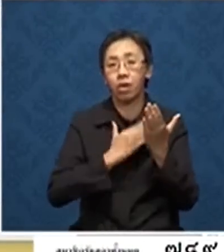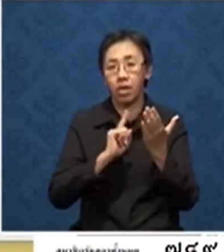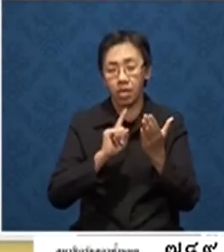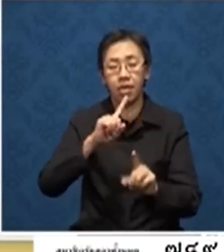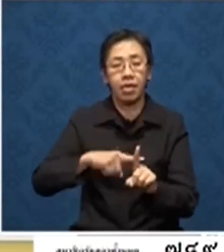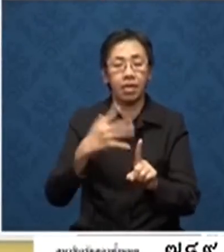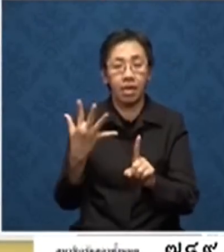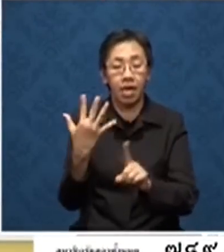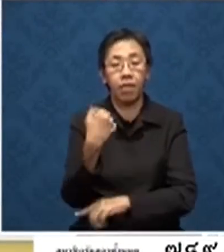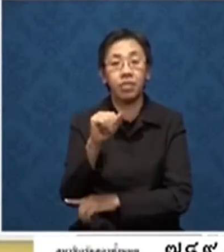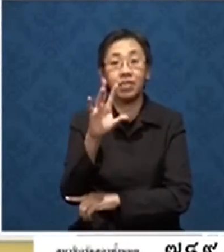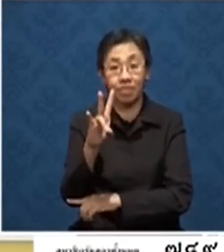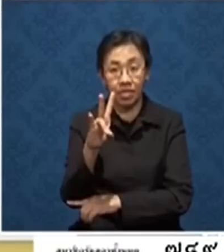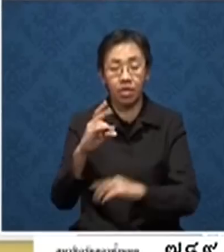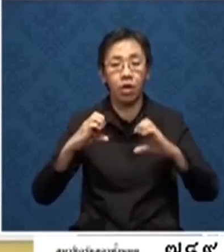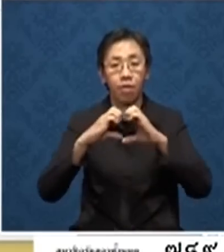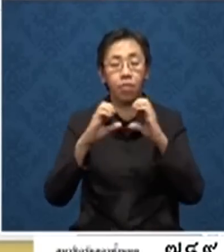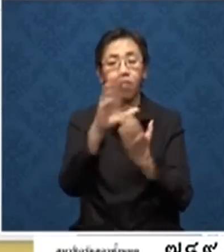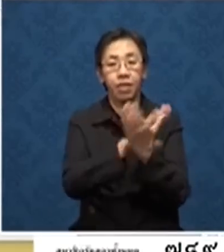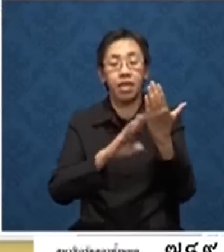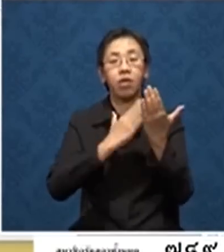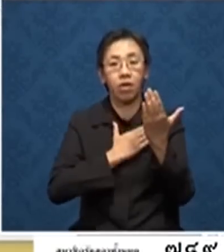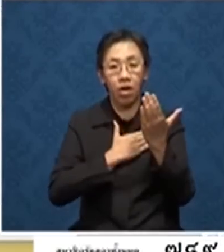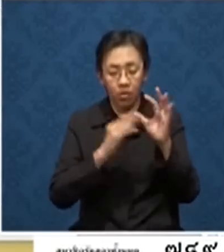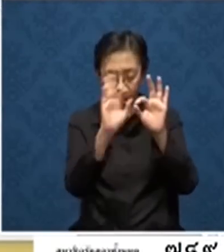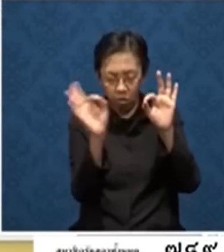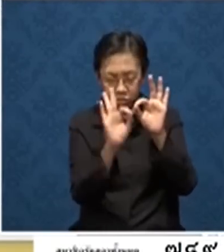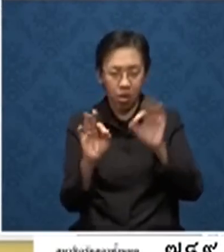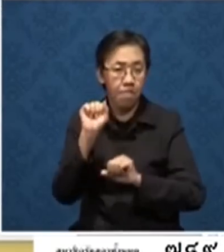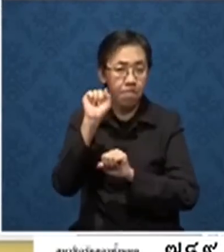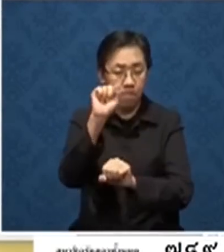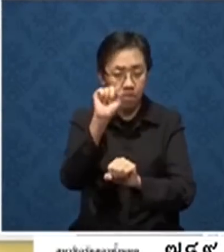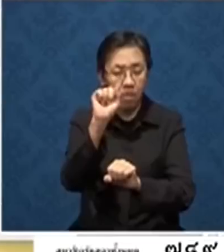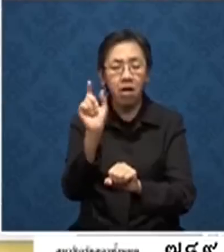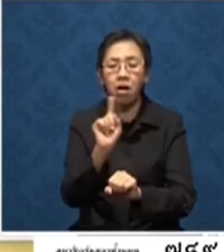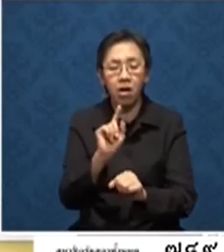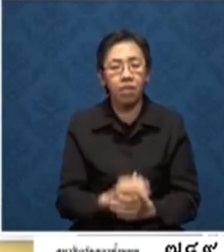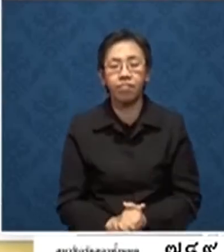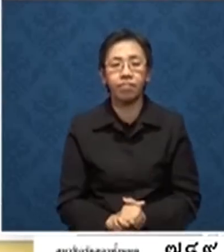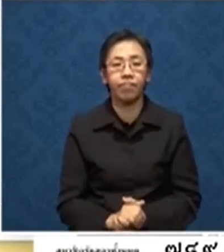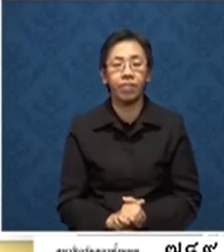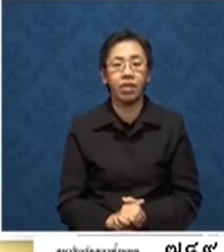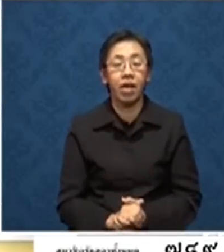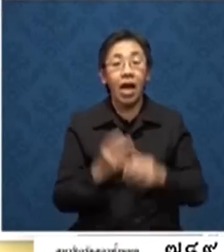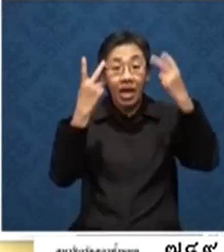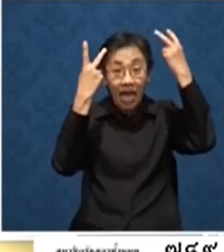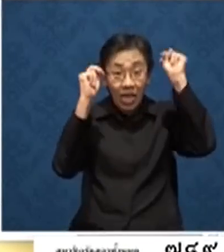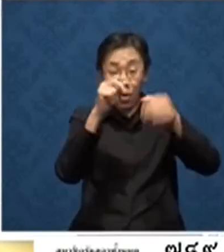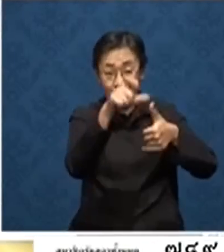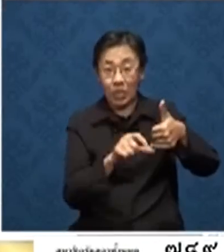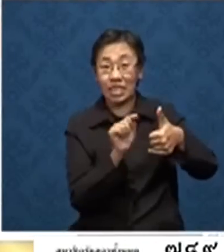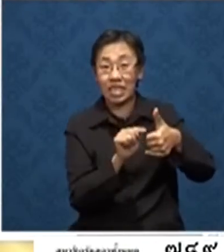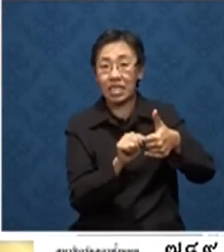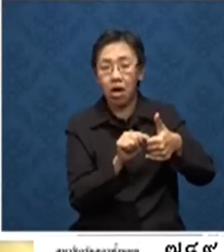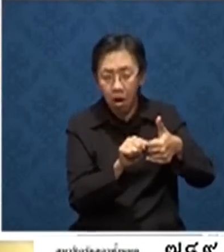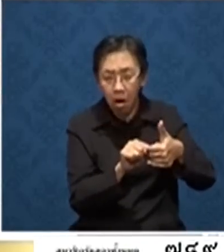พฤษภาคมที่ผ่านมาพรรคภูมิใจไทยได้ออกแถลงการณ์จุดยืนของพรรคไม่สนับสนุนนายกรัฐมนตรีที่